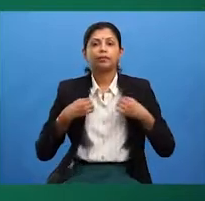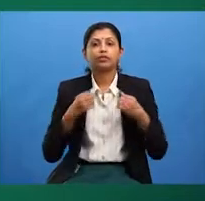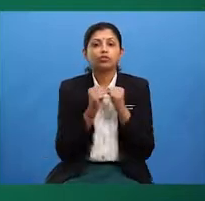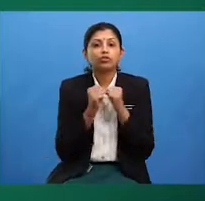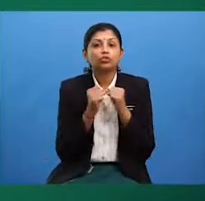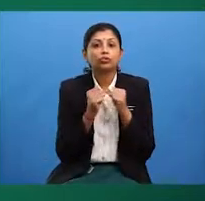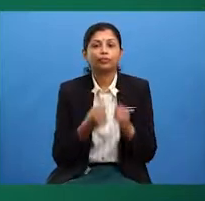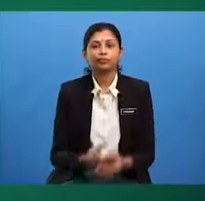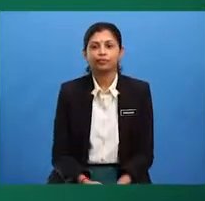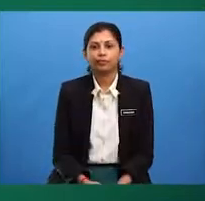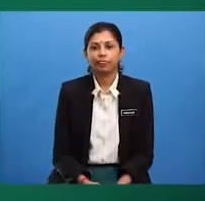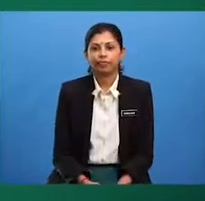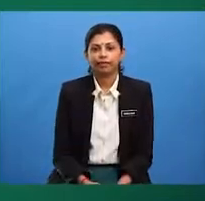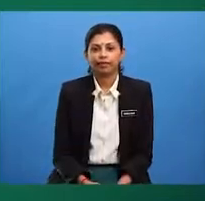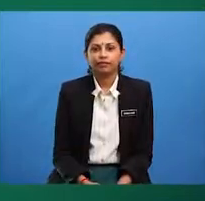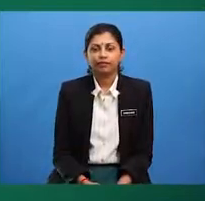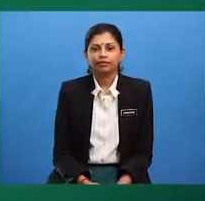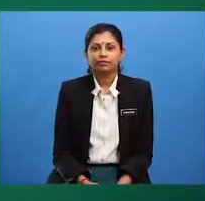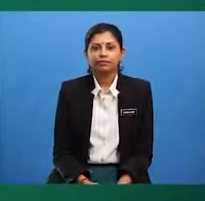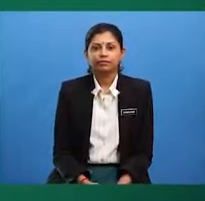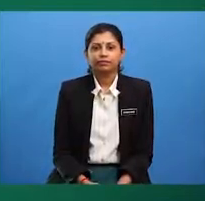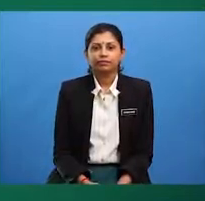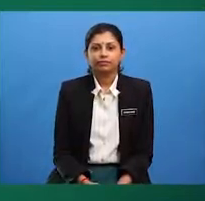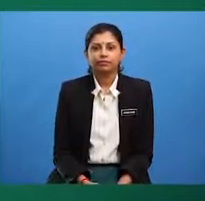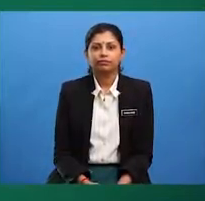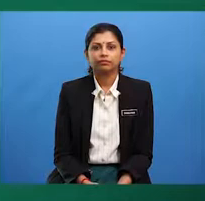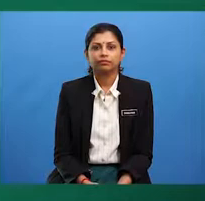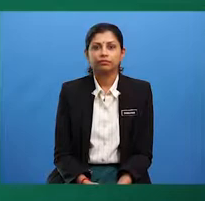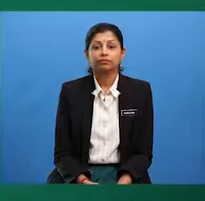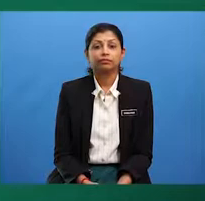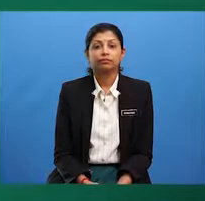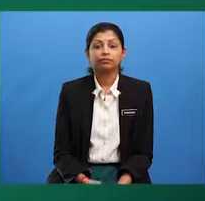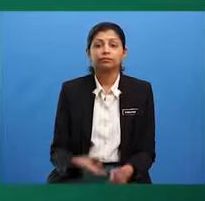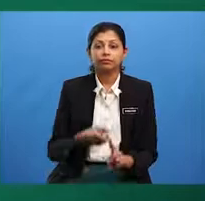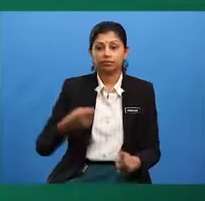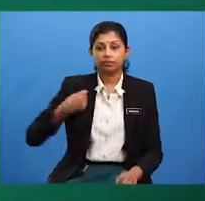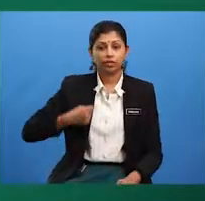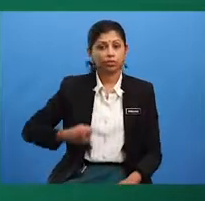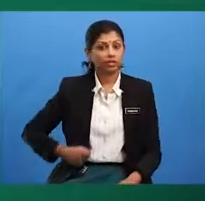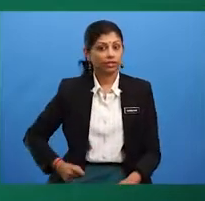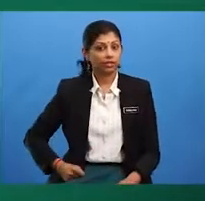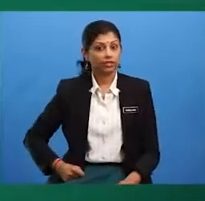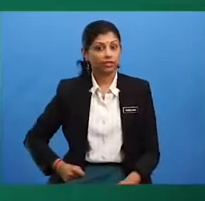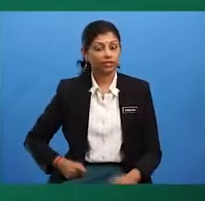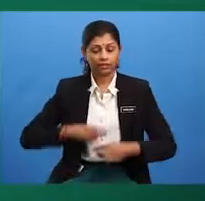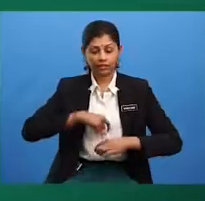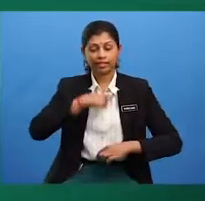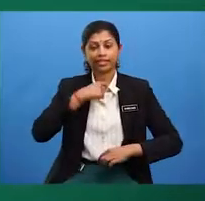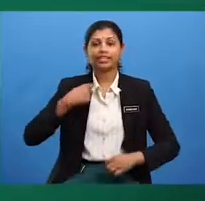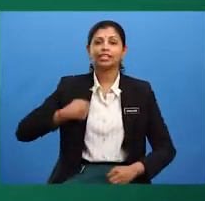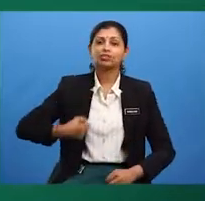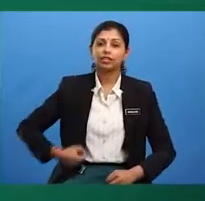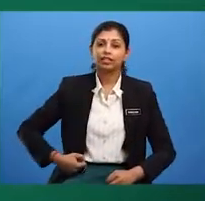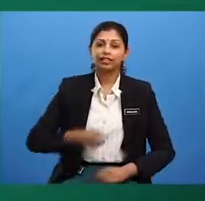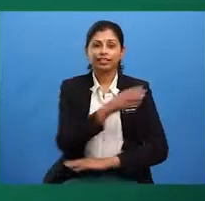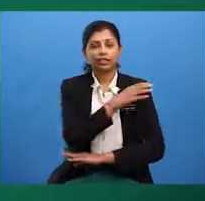sejuk. Dan antara objek yang diperbuat daripada sutera adalah seperti tali leher sutera